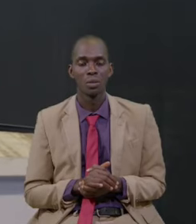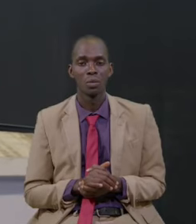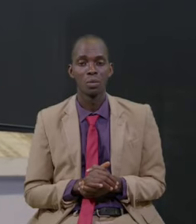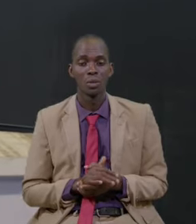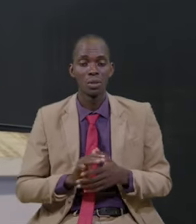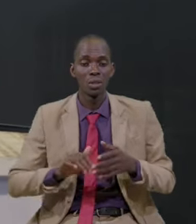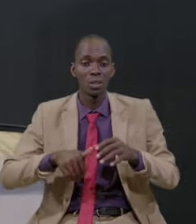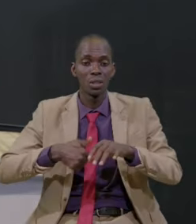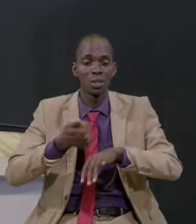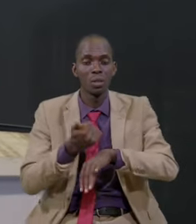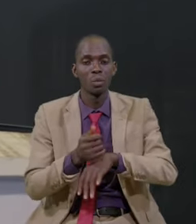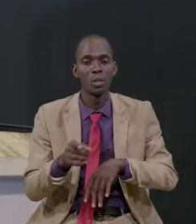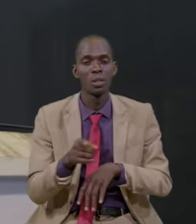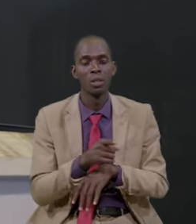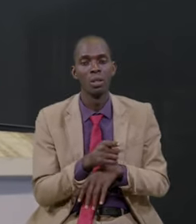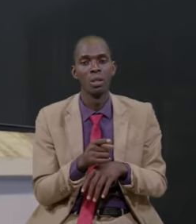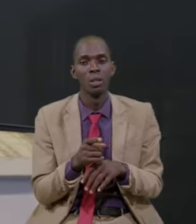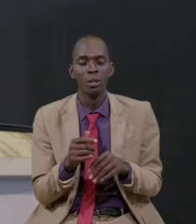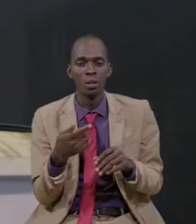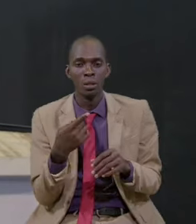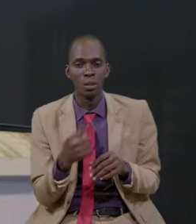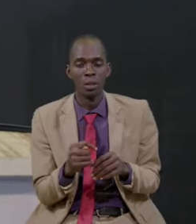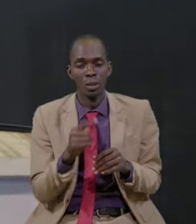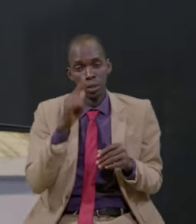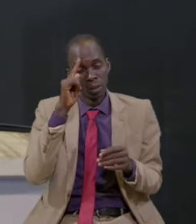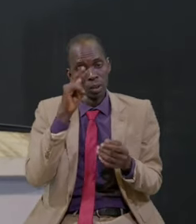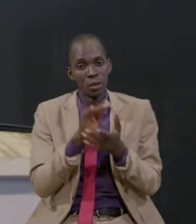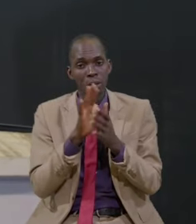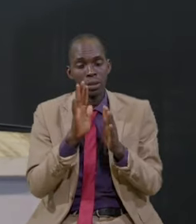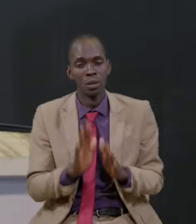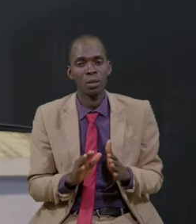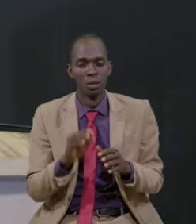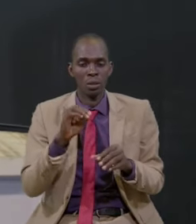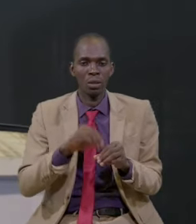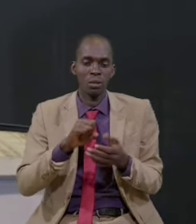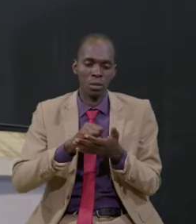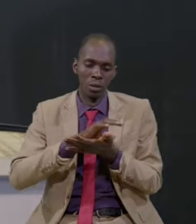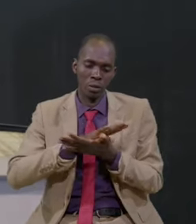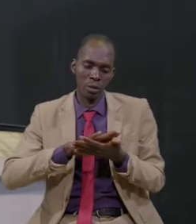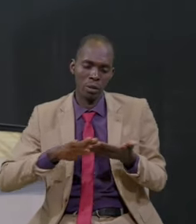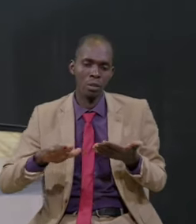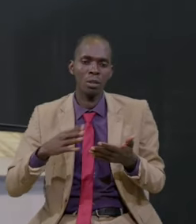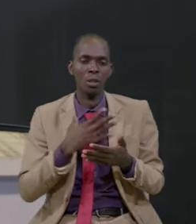Stabilise-les, les saints, dans la sanctification et dans l'amour.